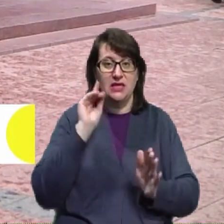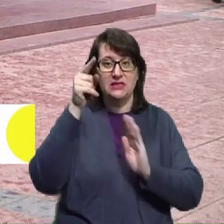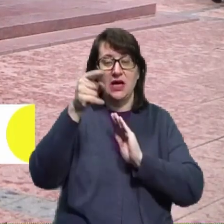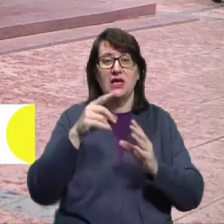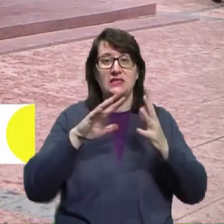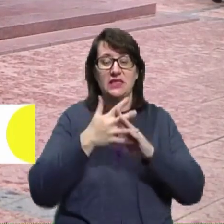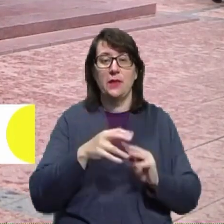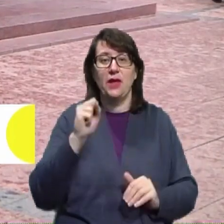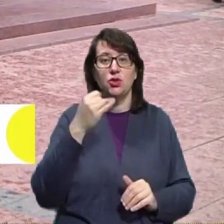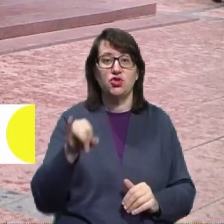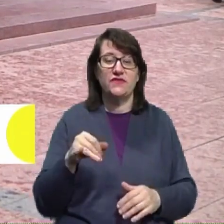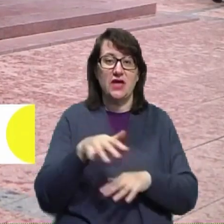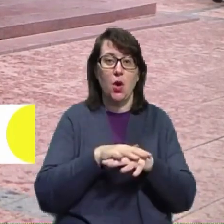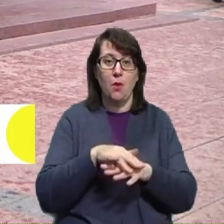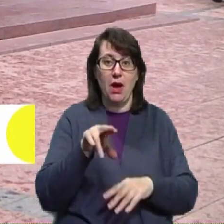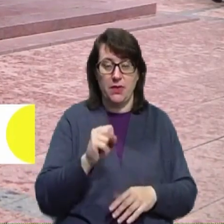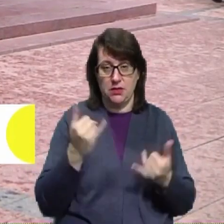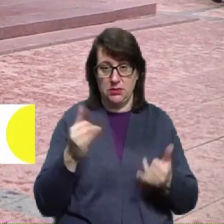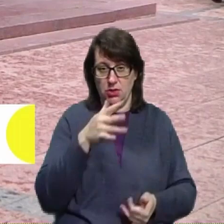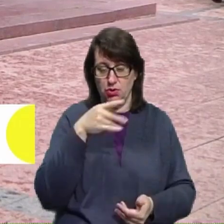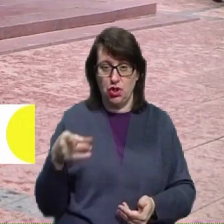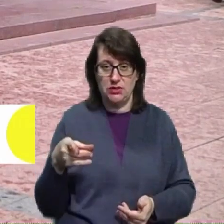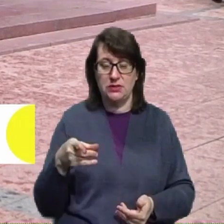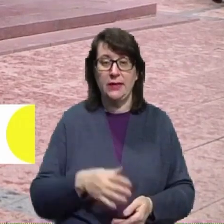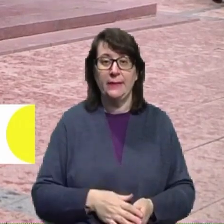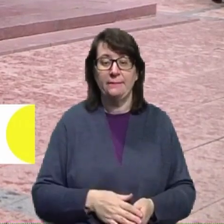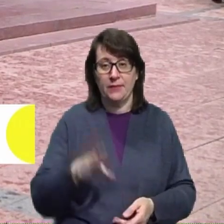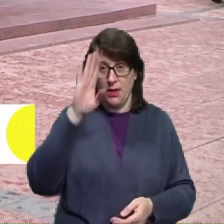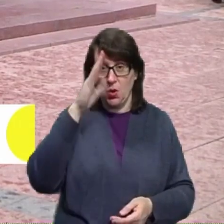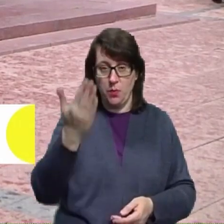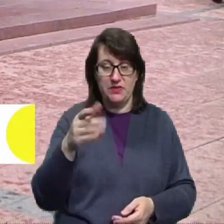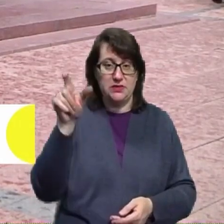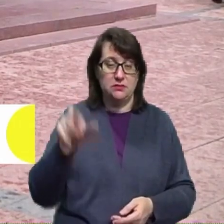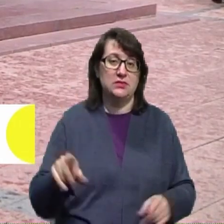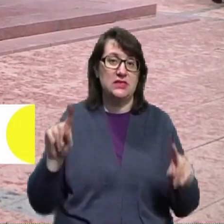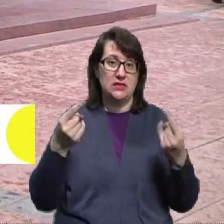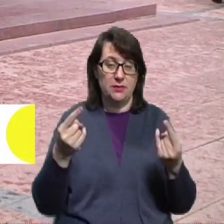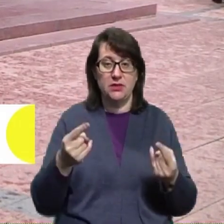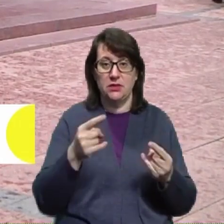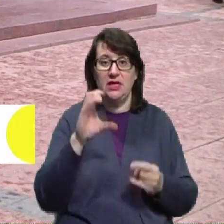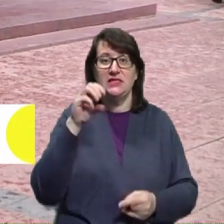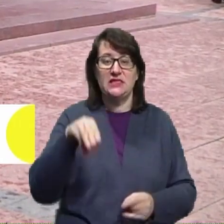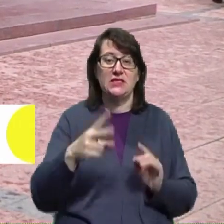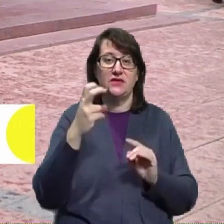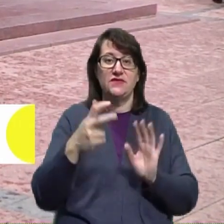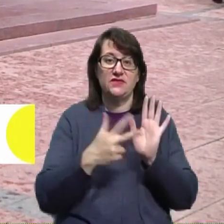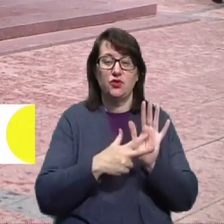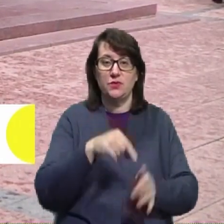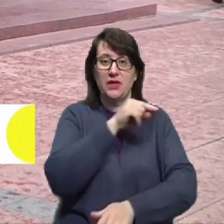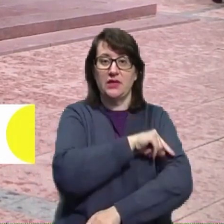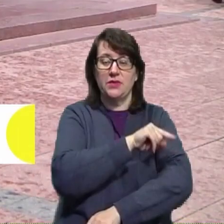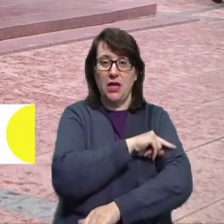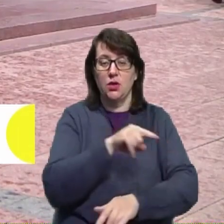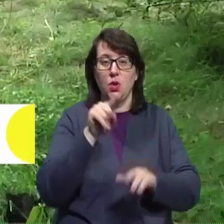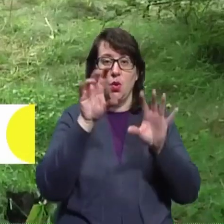Андрушівської громади. На даний час хлопець затриманий у порядку статті 208 Кримінального процесуального